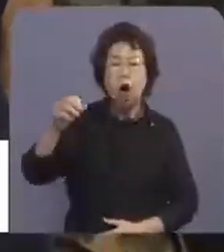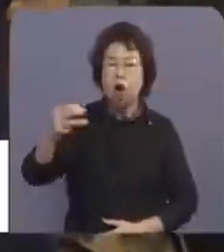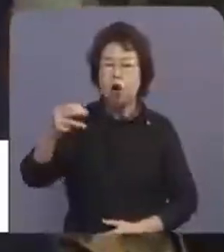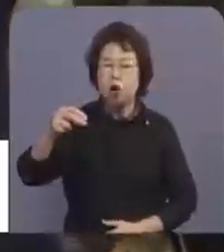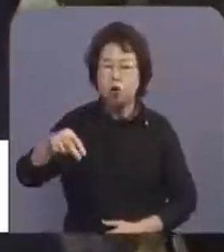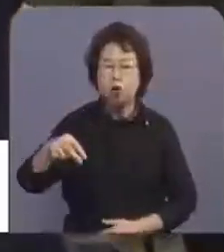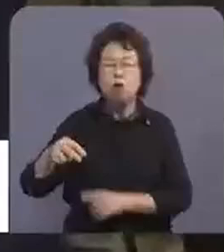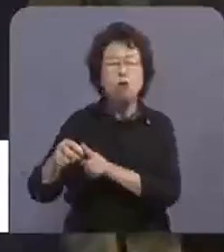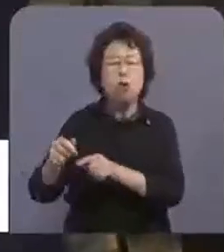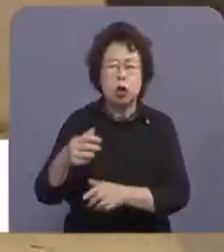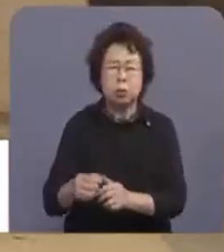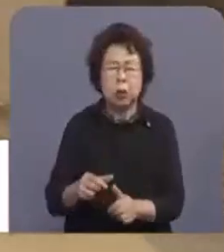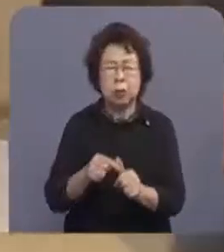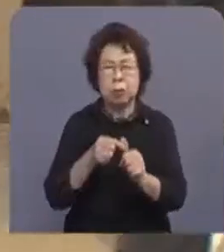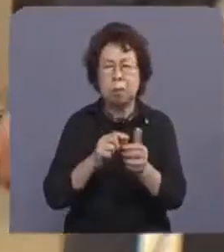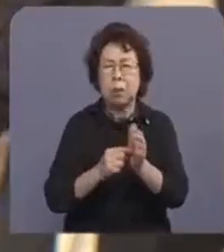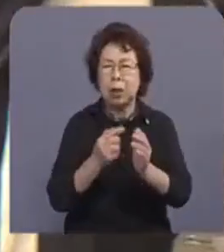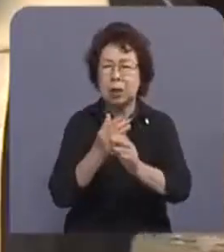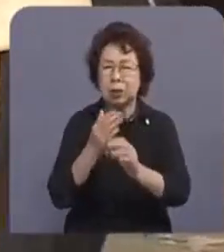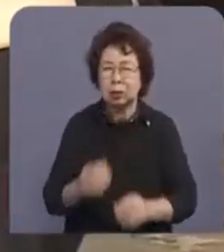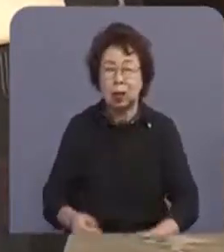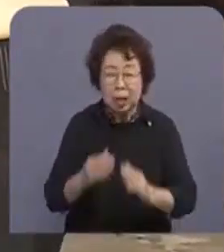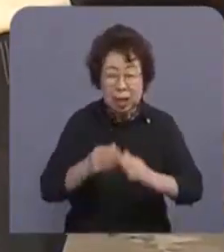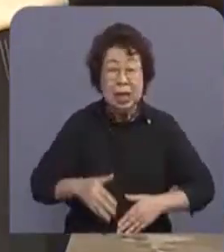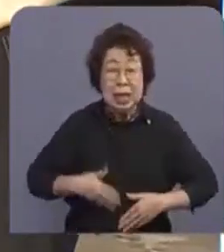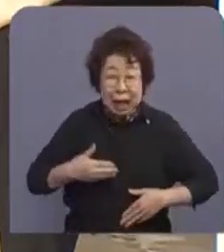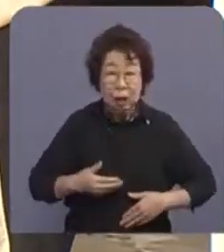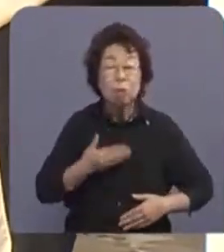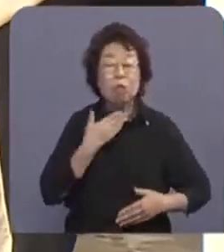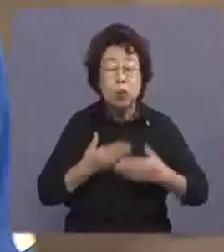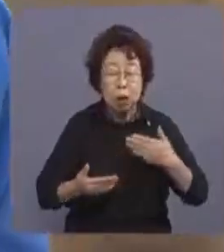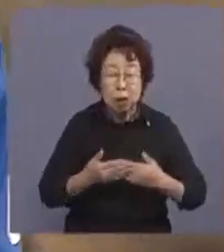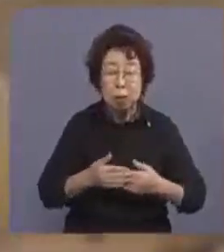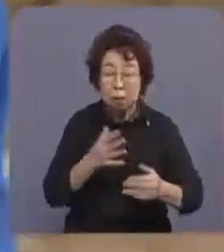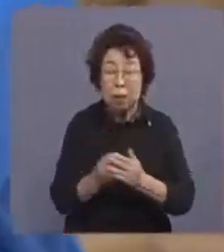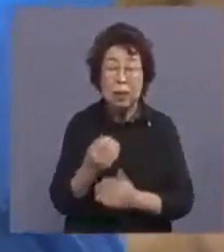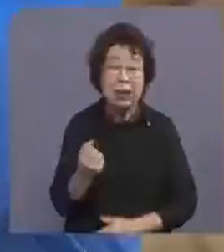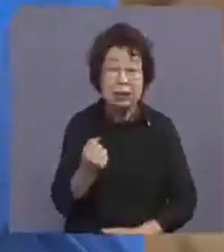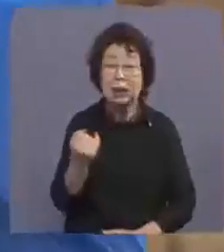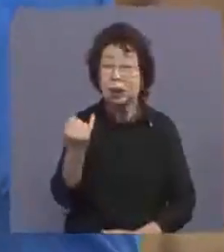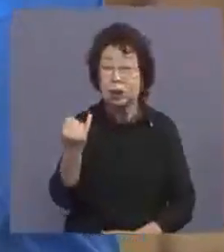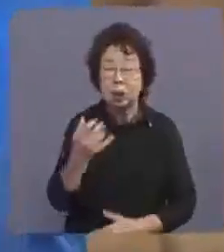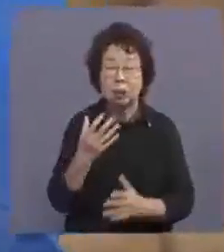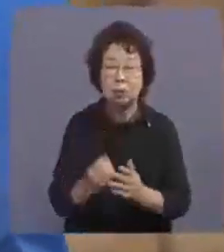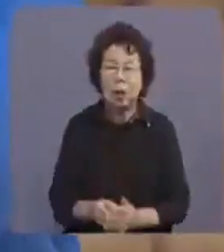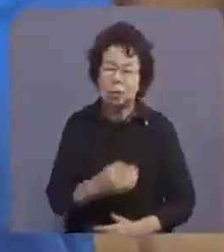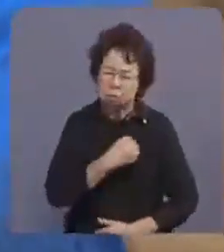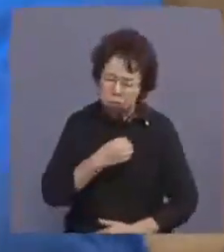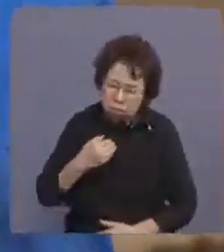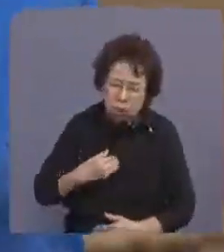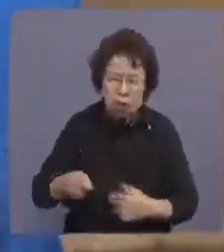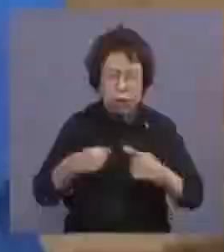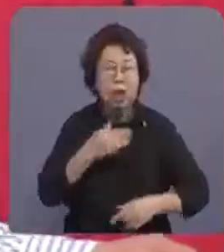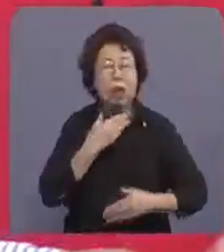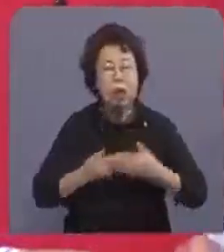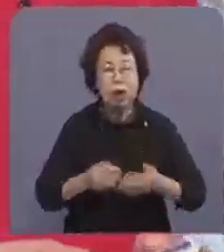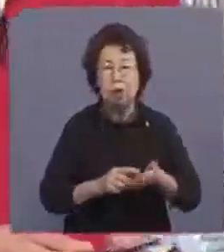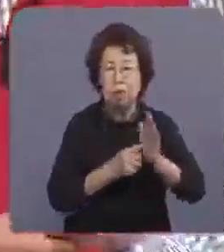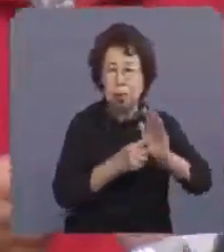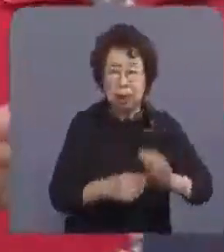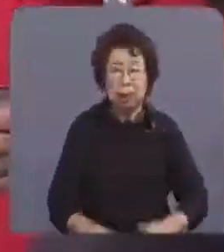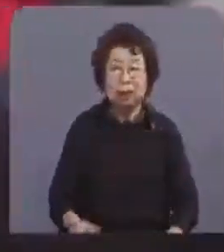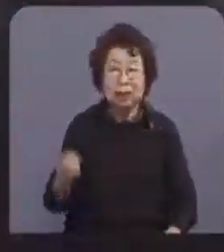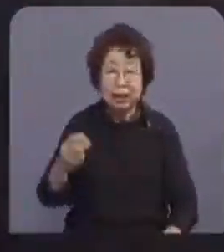후보를 내세웠습니다. 전남 도청에서 공직 생활을 시작한 김 후보는 풍부한 행정 경험을,